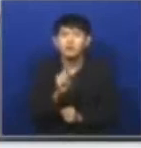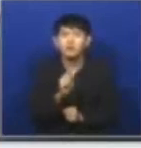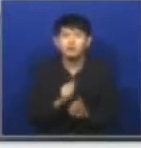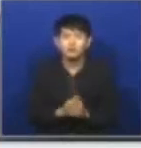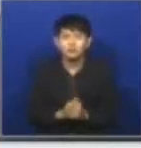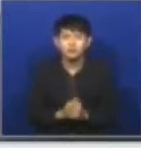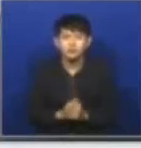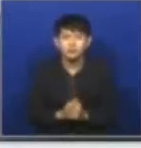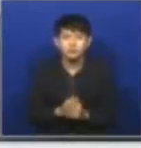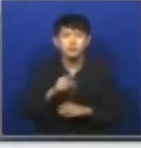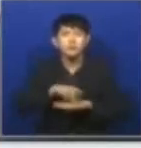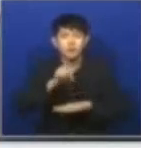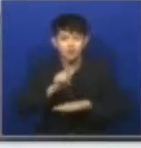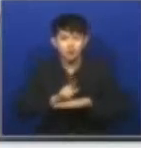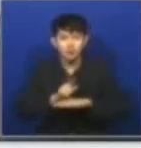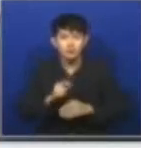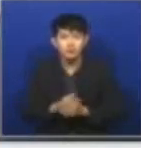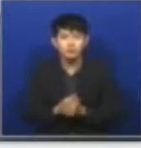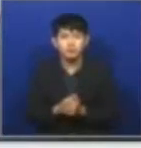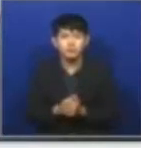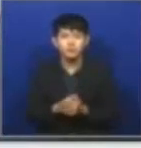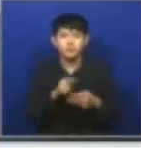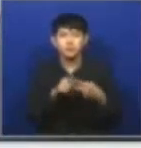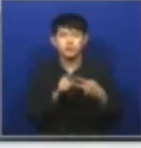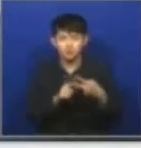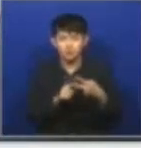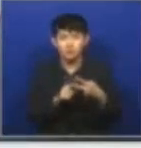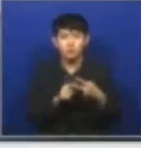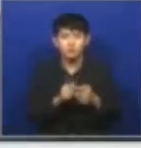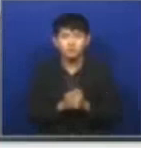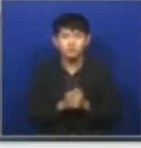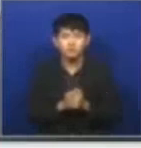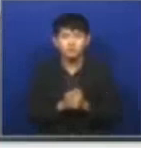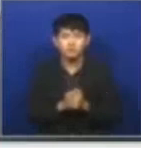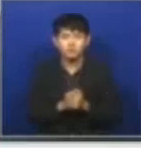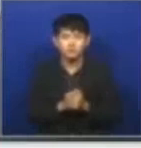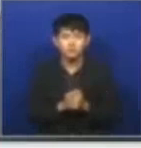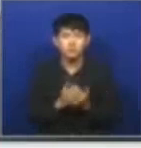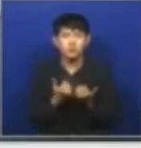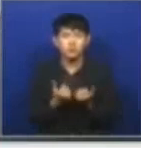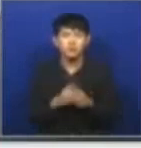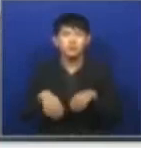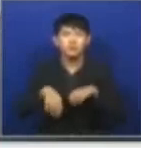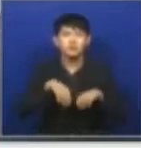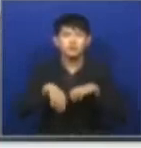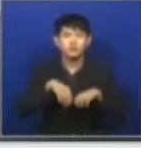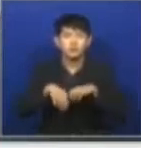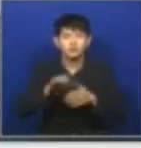ท่านประธานครับอีก2ข้อครับมีการจัดกระจ